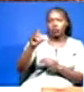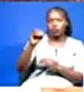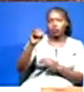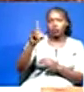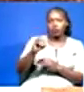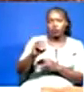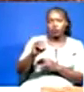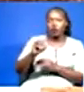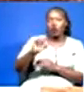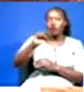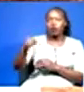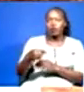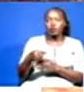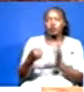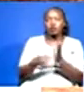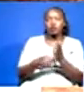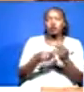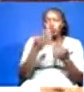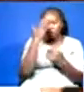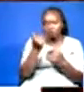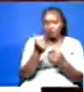5,000 zimeachwa taabani kutokana na ukame.